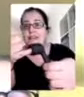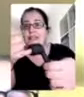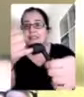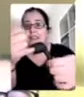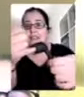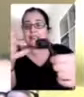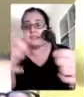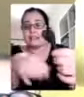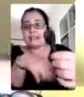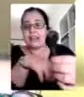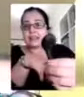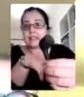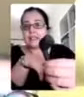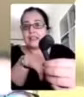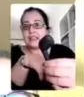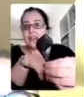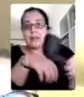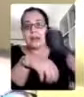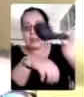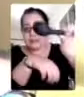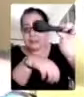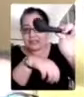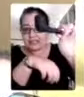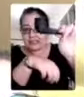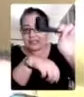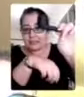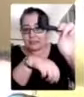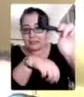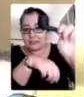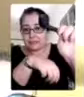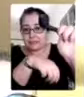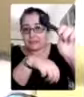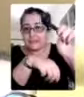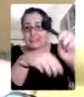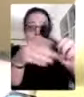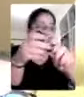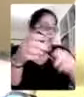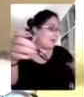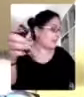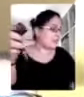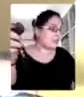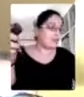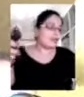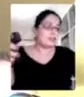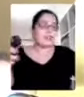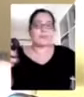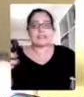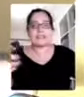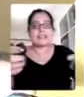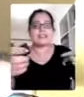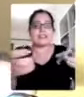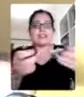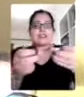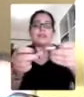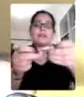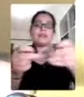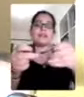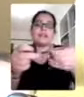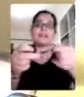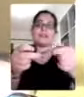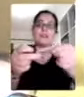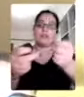serçe parmak girer kalınlığında artık. Ama halbuki bir seferde yaptım. Ve taş gibi. Hatta şöyle söyleyeyim size nasıl taş